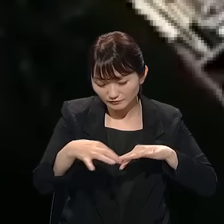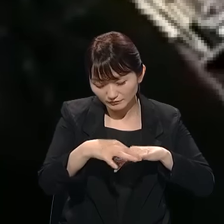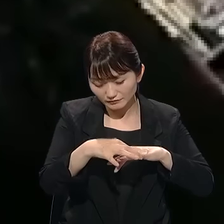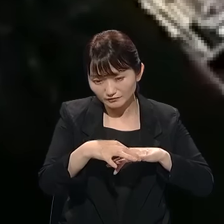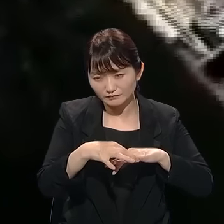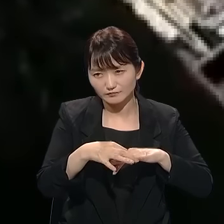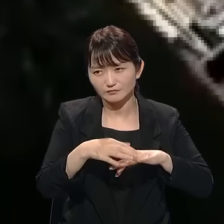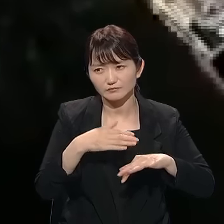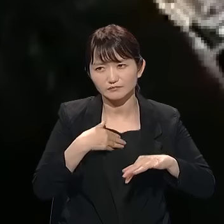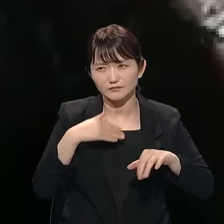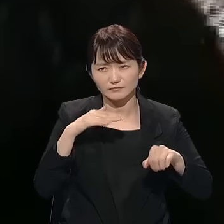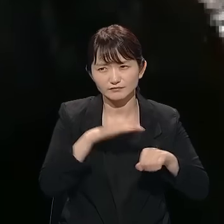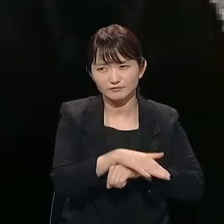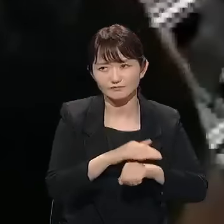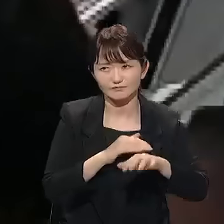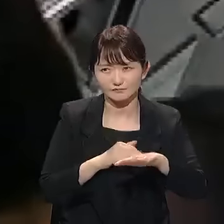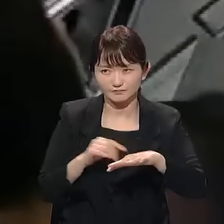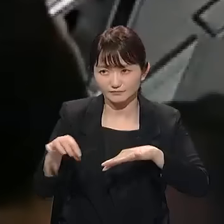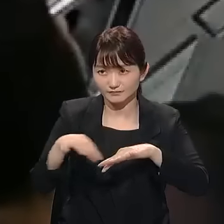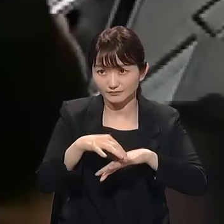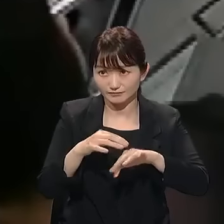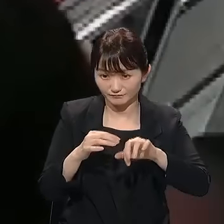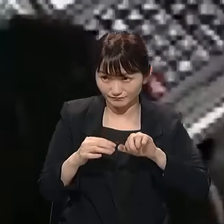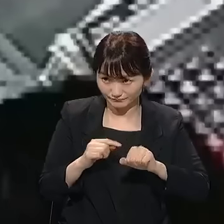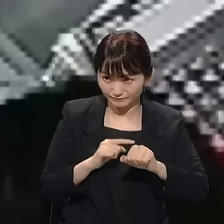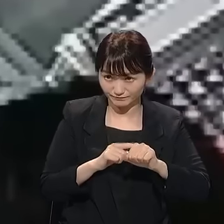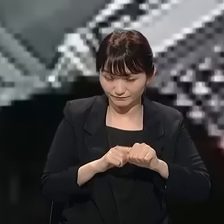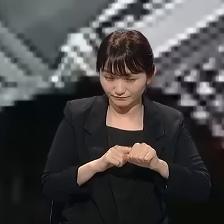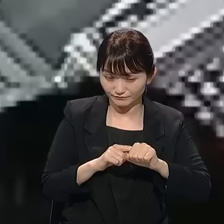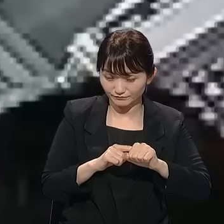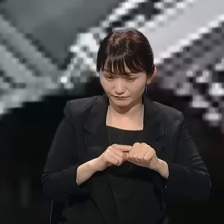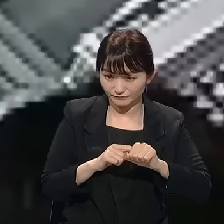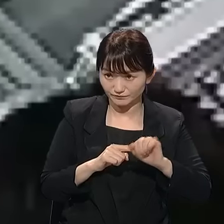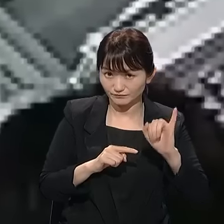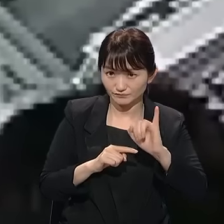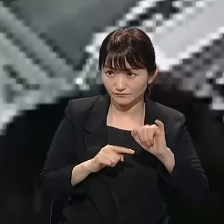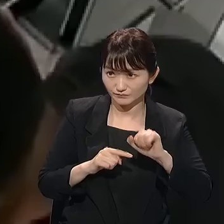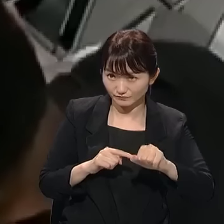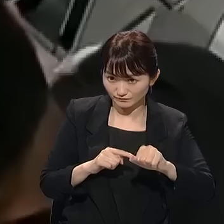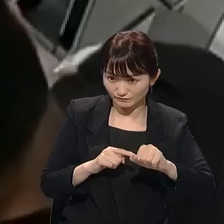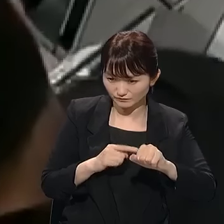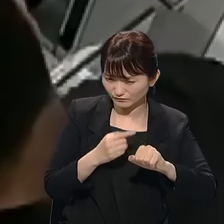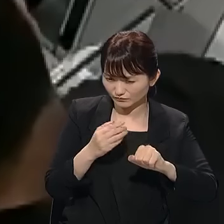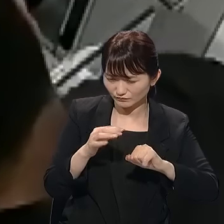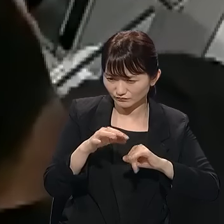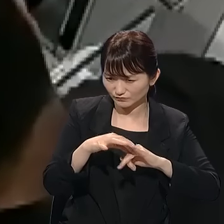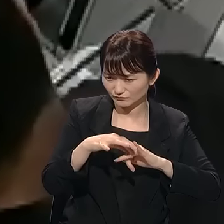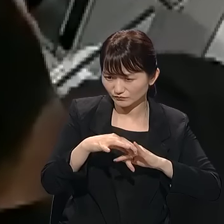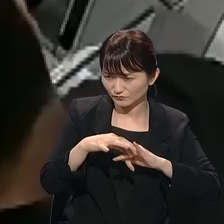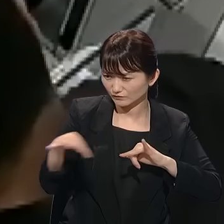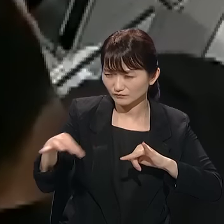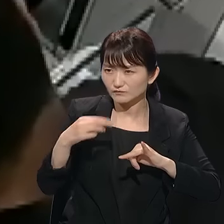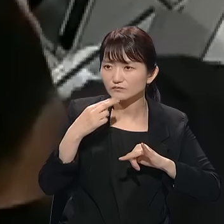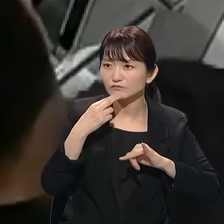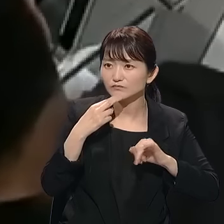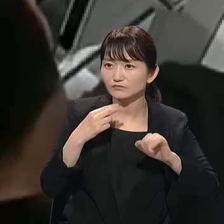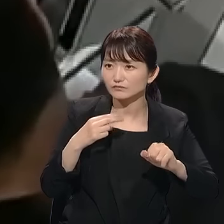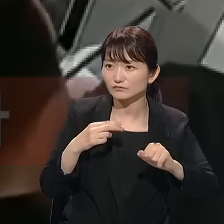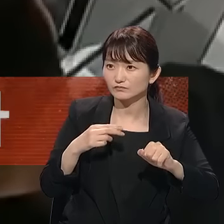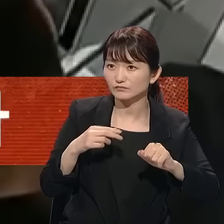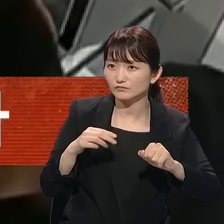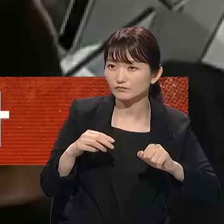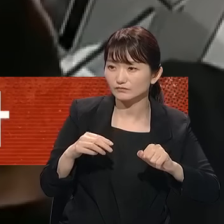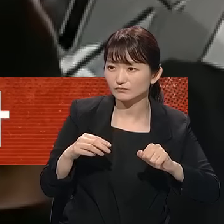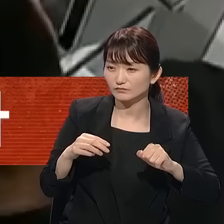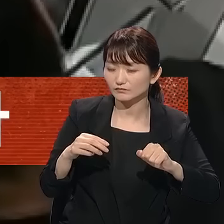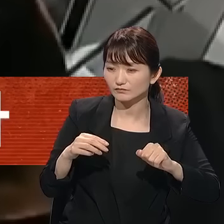스타일이야. 그런데 이 여성 반지 끼더니 네 주먹을 딱 칩니다. 절대 줄 수 없어. 그리고 주인에게 다정한